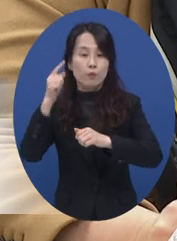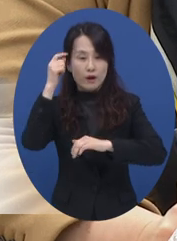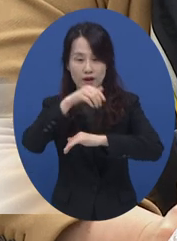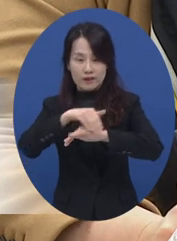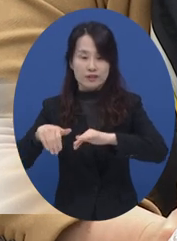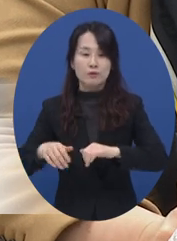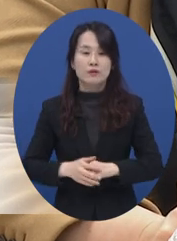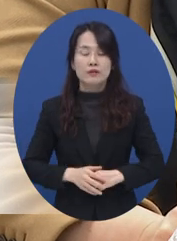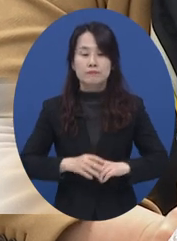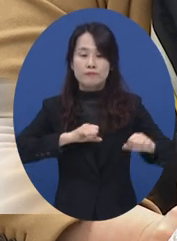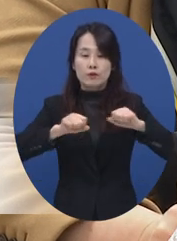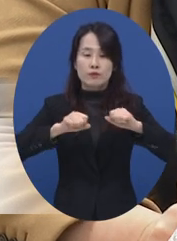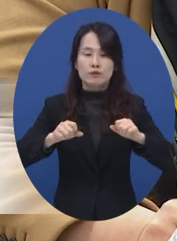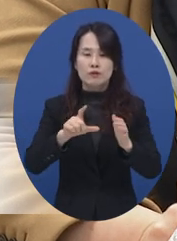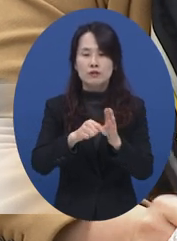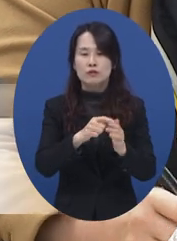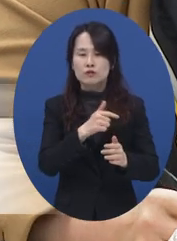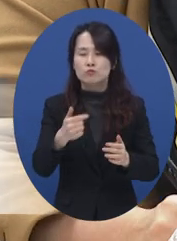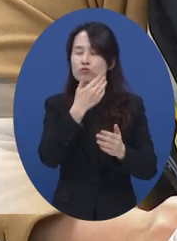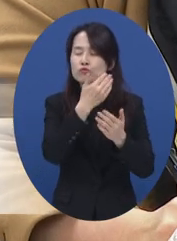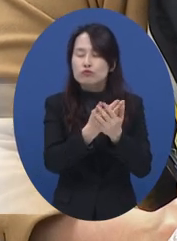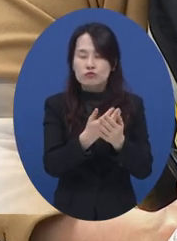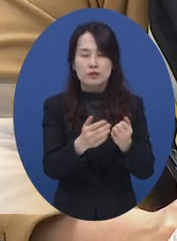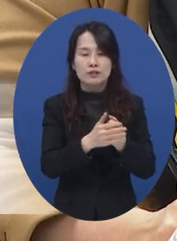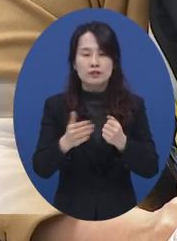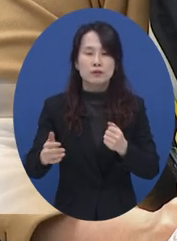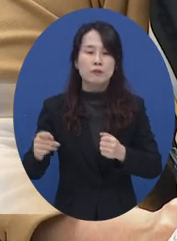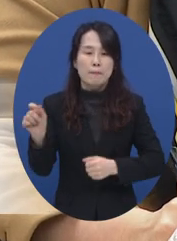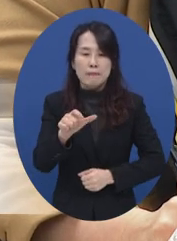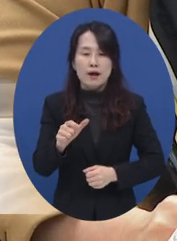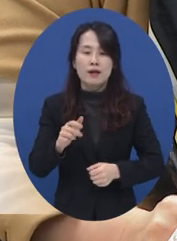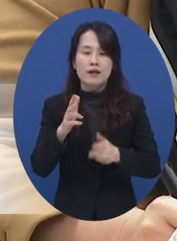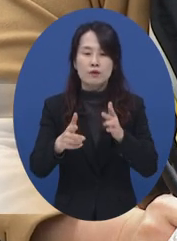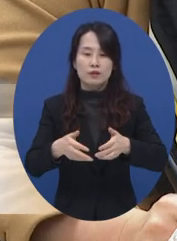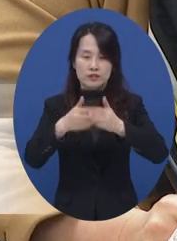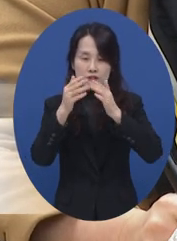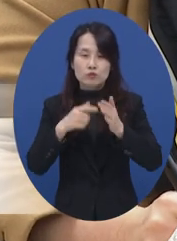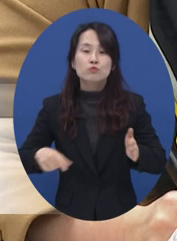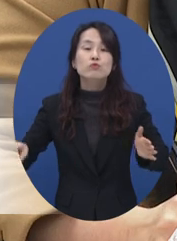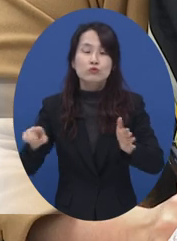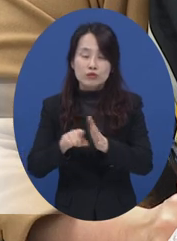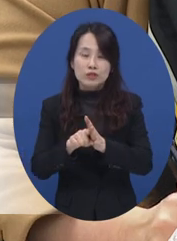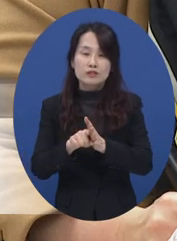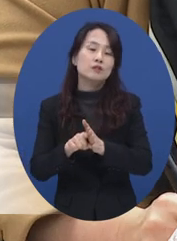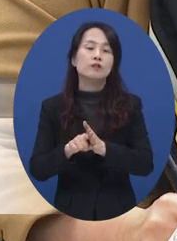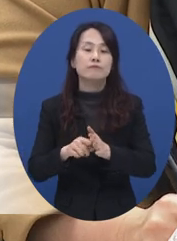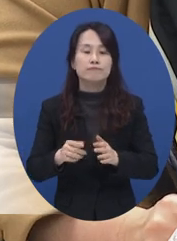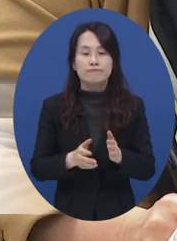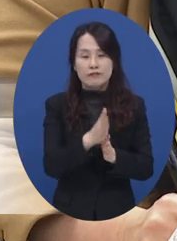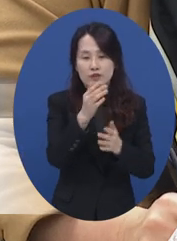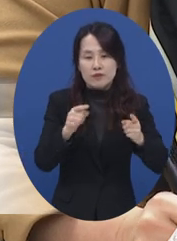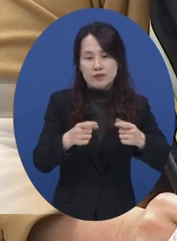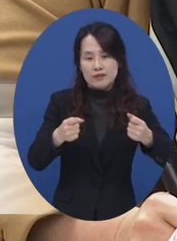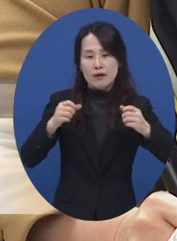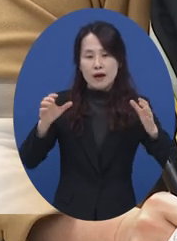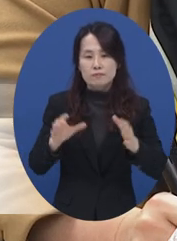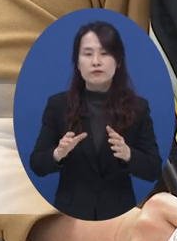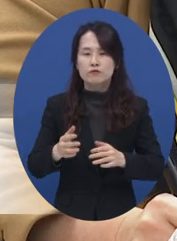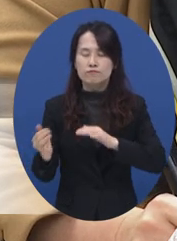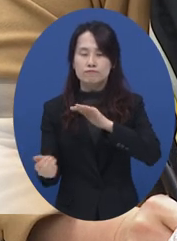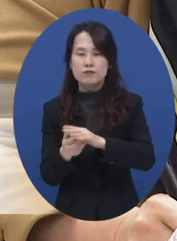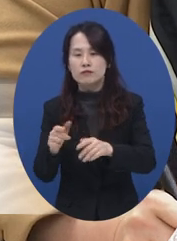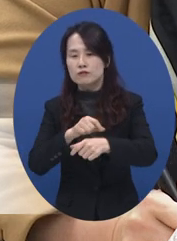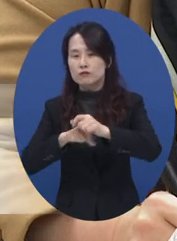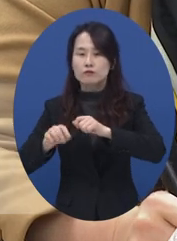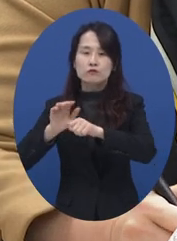가치이기 때문에 신속하게 공장 신설이 이루어질 수 있도록 우리 시와 함께 힘을 합쳐서 최대한